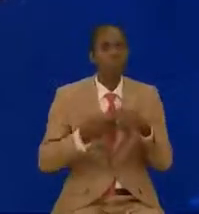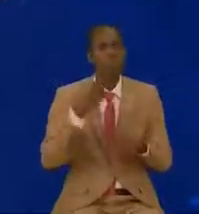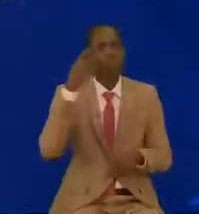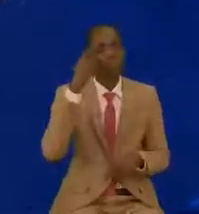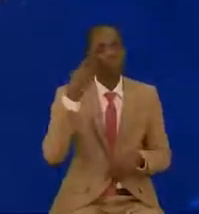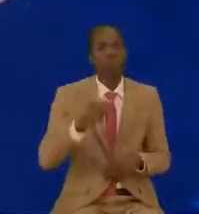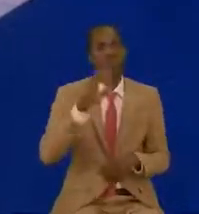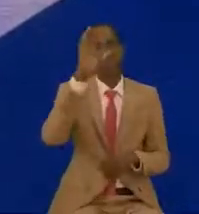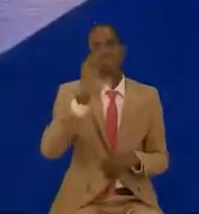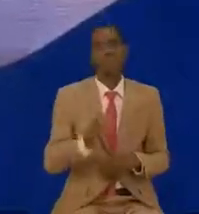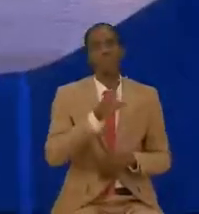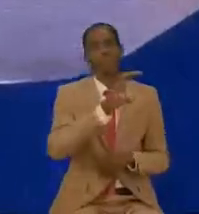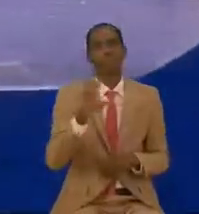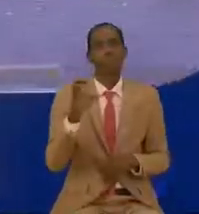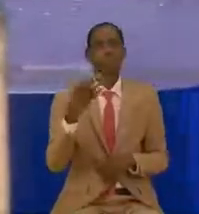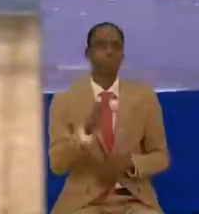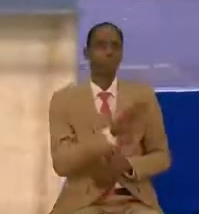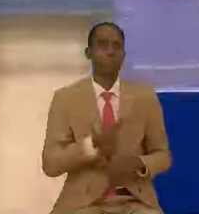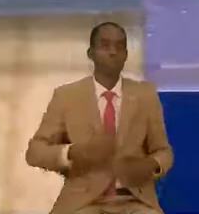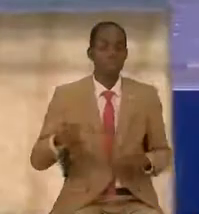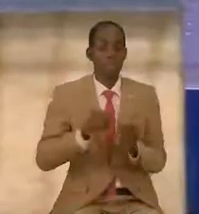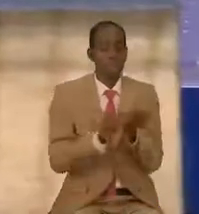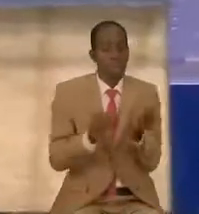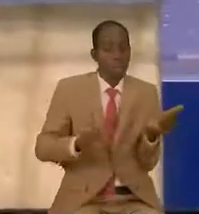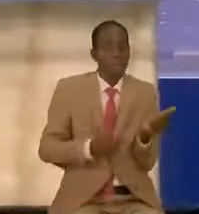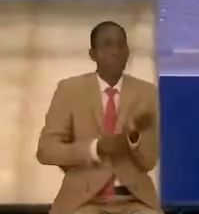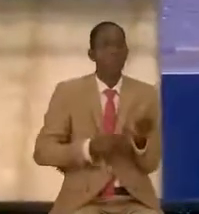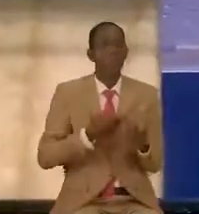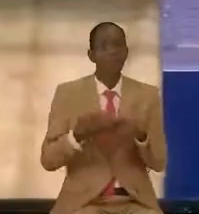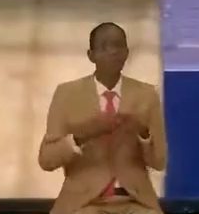se glorifier dans votre chair.